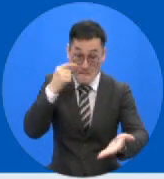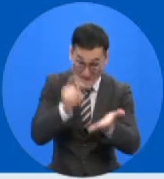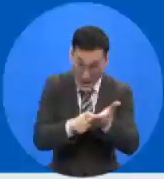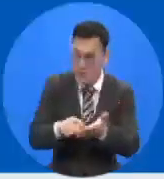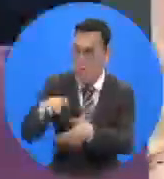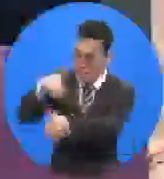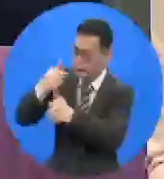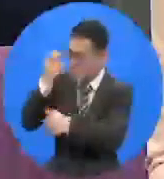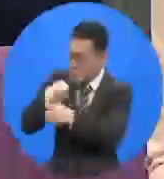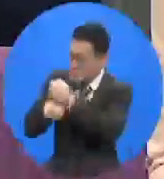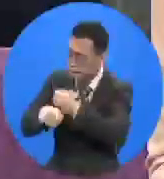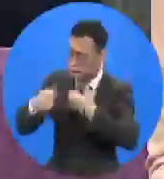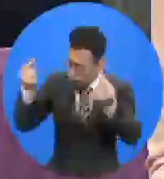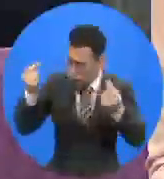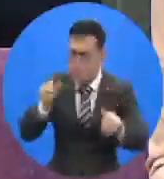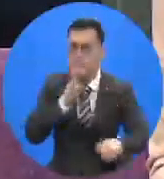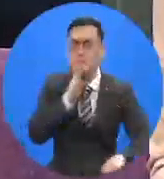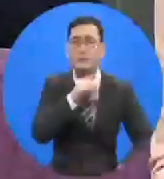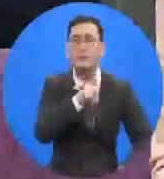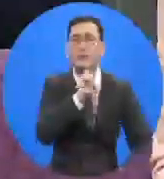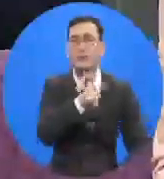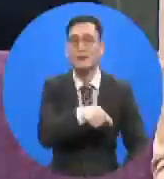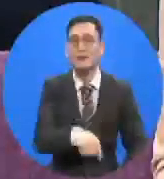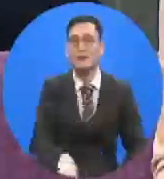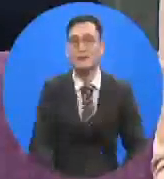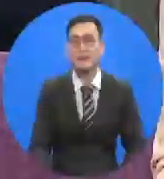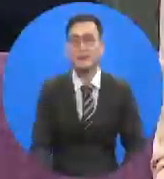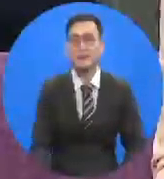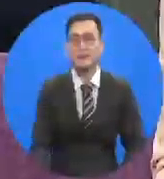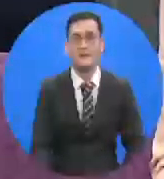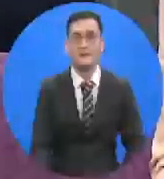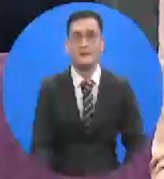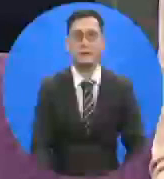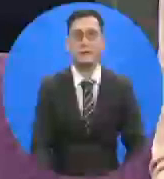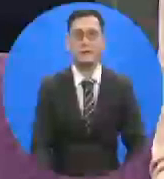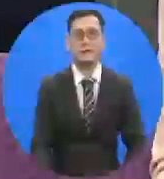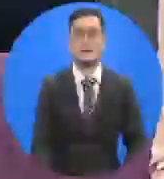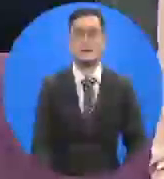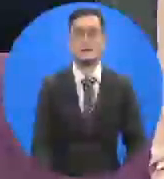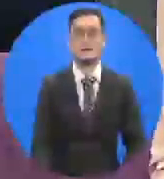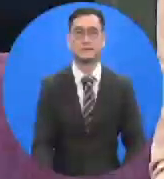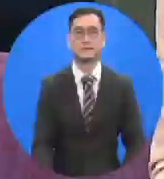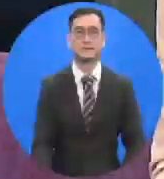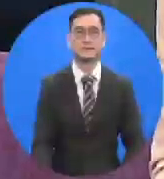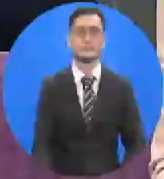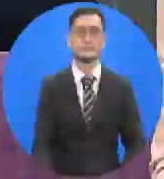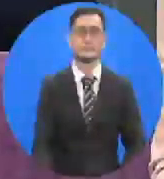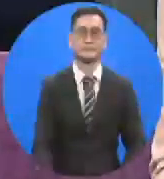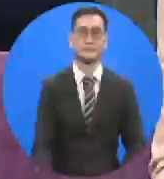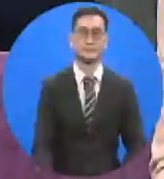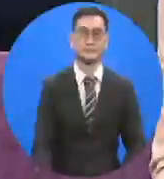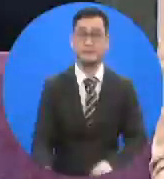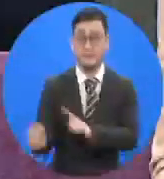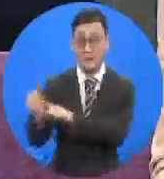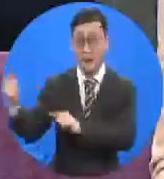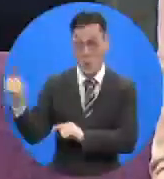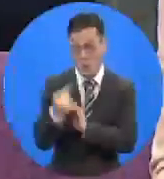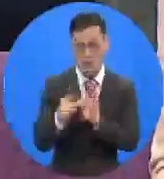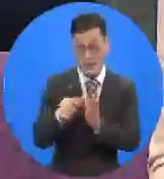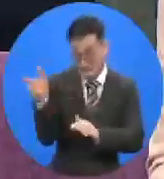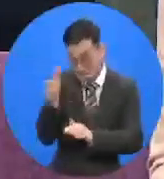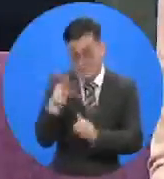상황입니다. 잠시 후에 임종석 전 실장 출석하면 그 모습 저희가 생방송으로 연결해드리겠습니다.